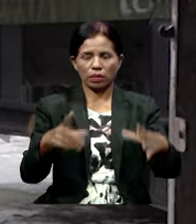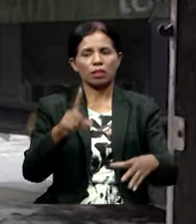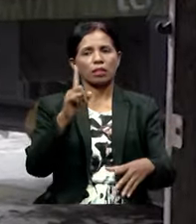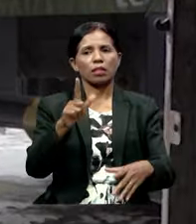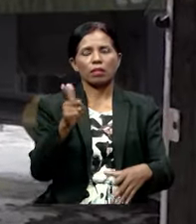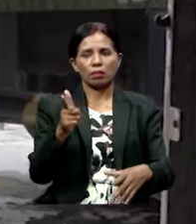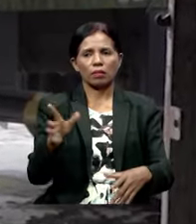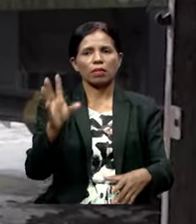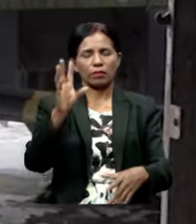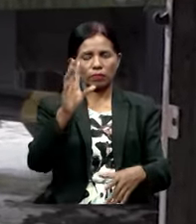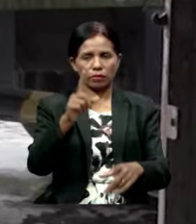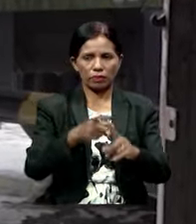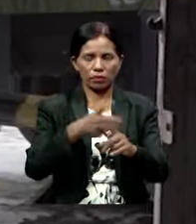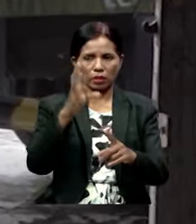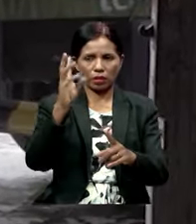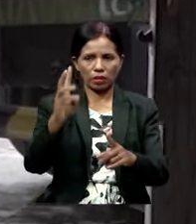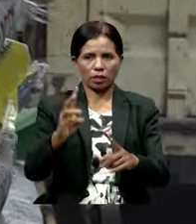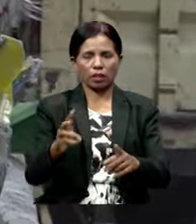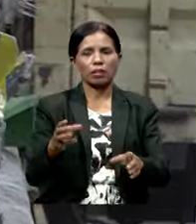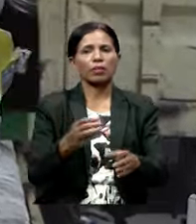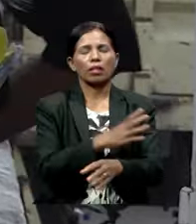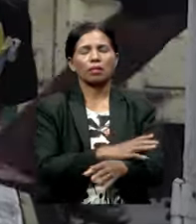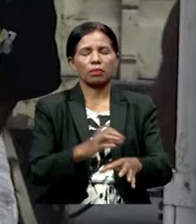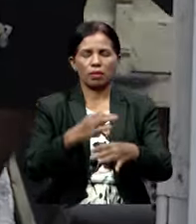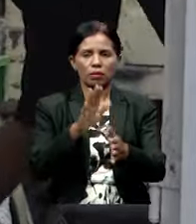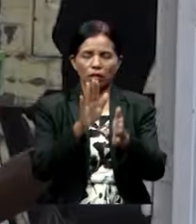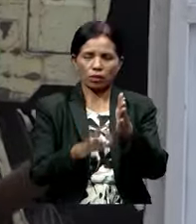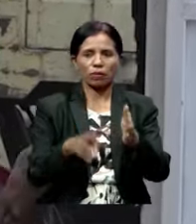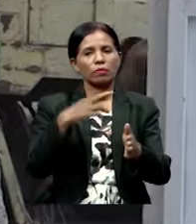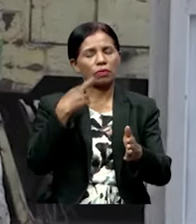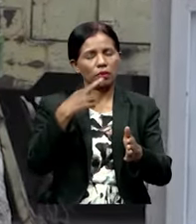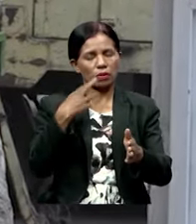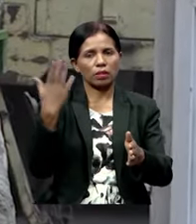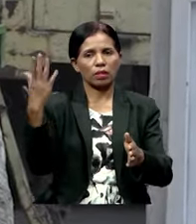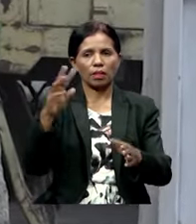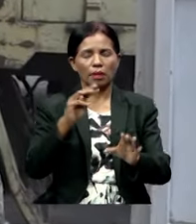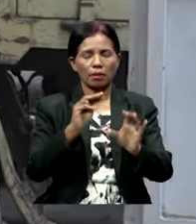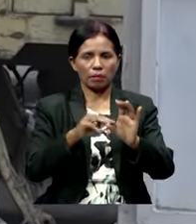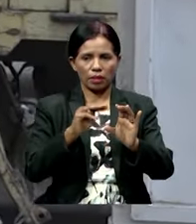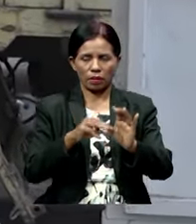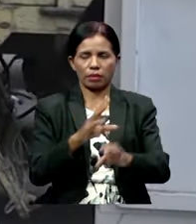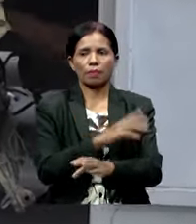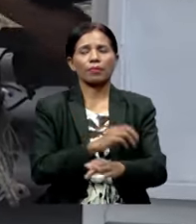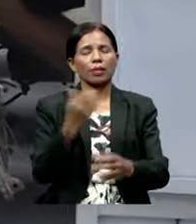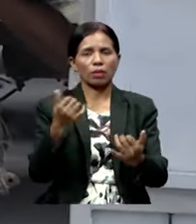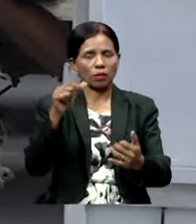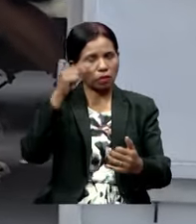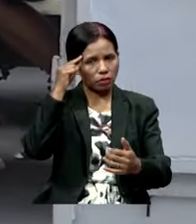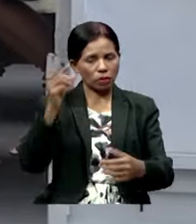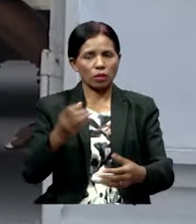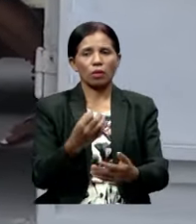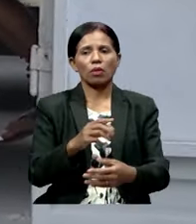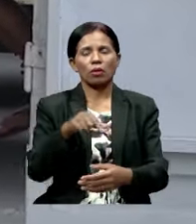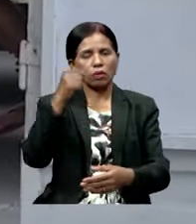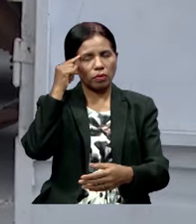durante fulanen o intenção a tu normalize temporário folin fos e ha relaran. Mai bede da un ne governo fo subsidio dólar hat